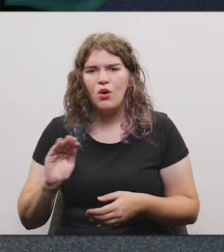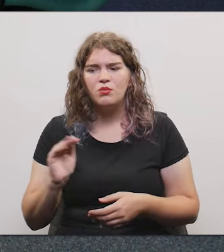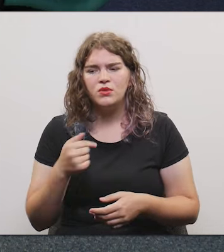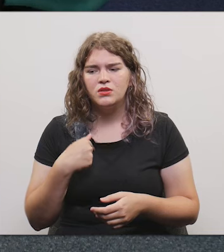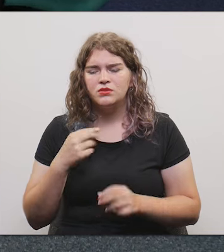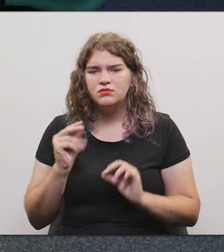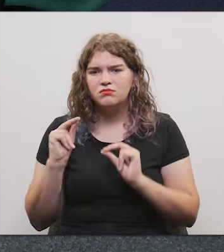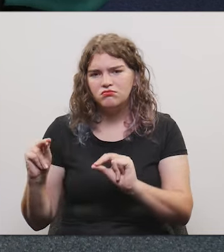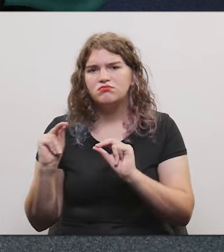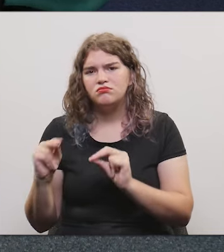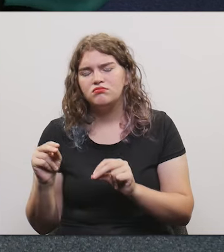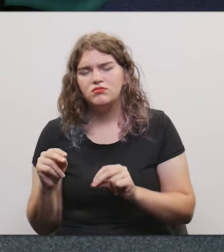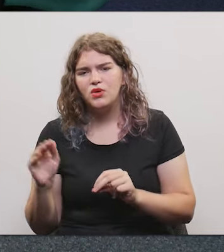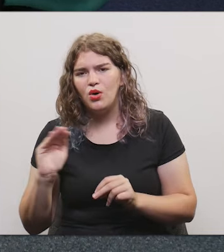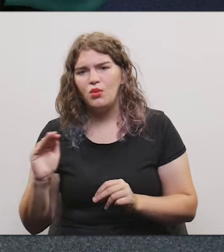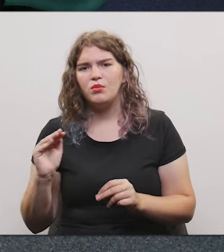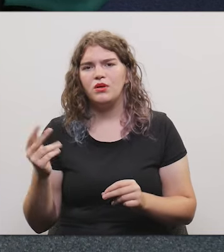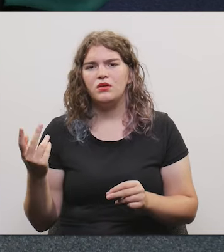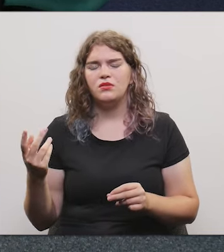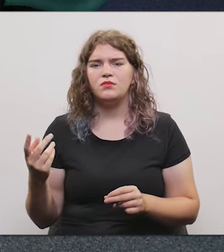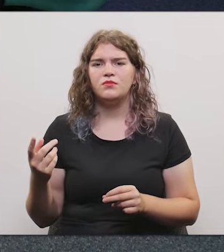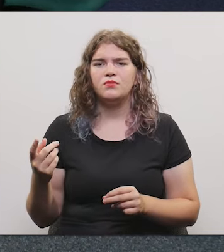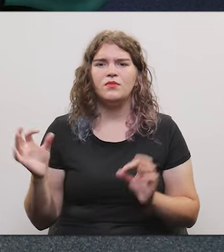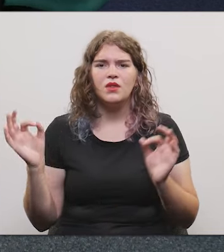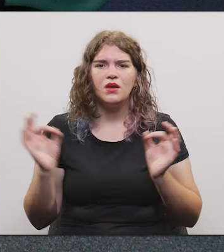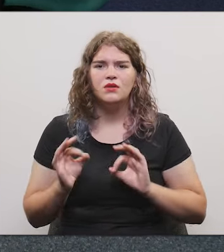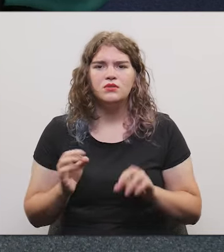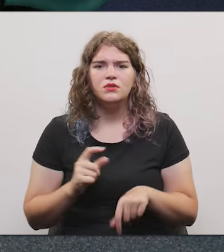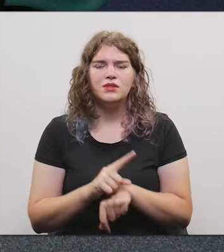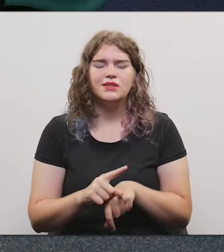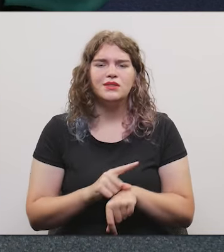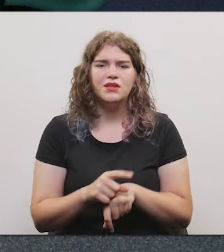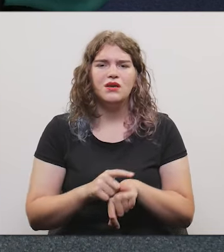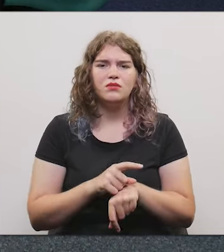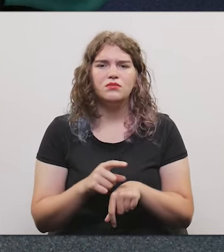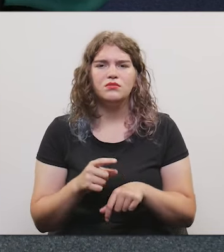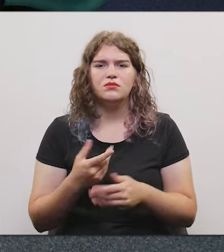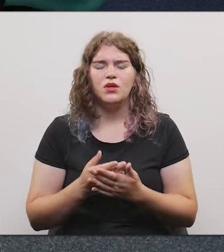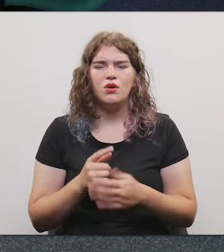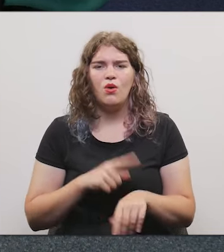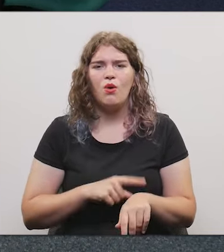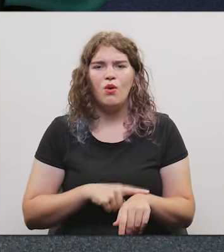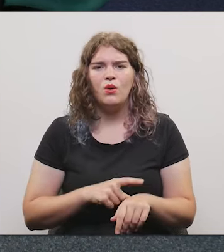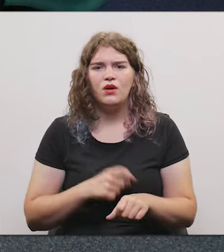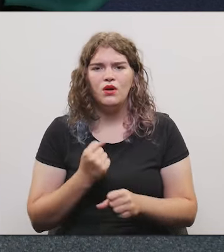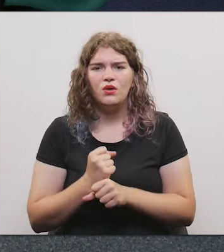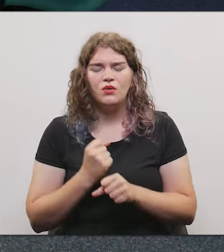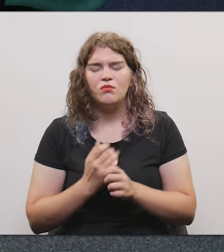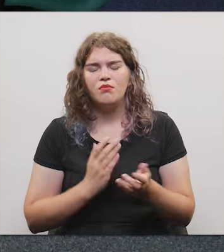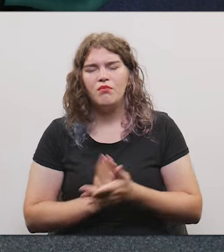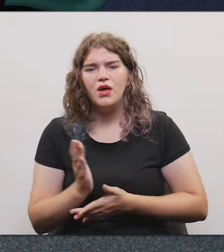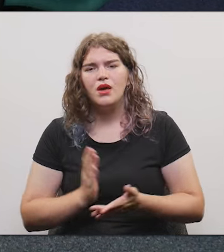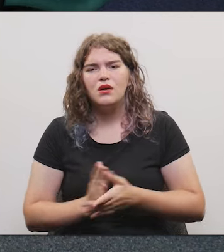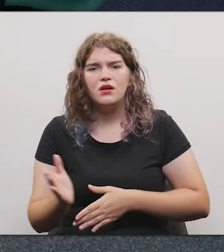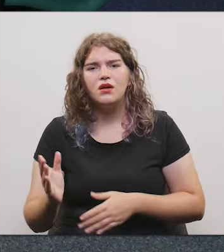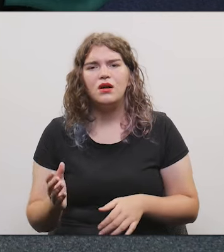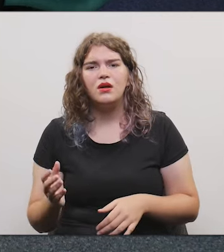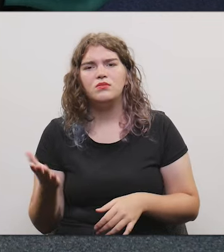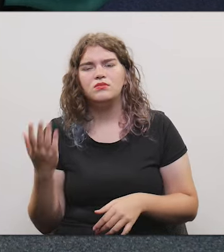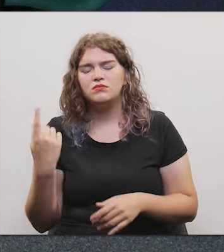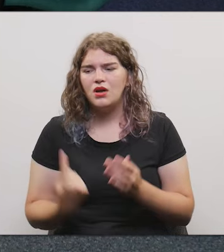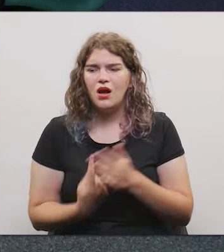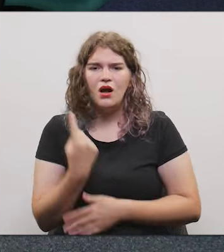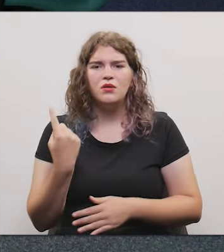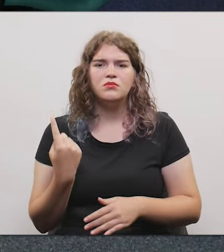sprijin, să-mi reduc numărul de ore de lucru. Și cumva mereu, mereu